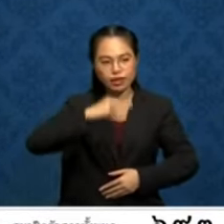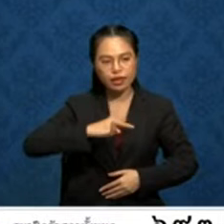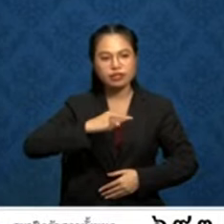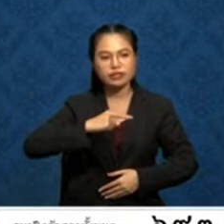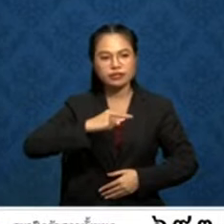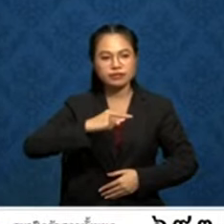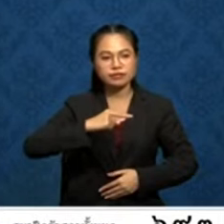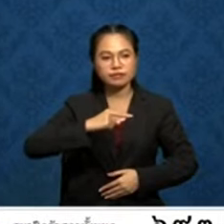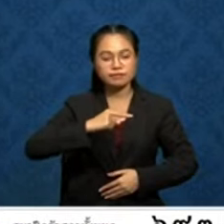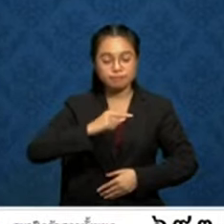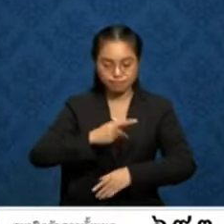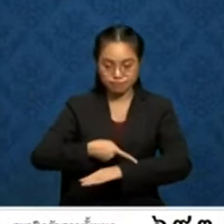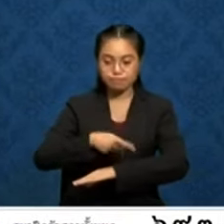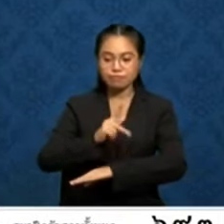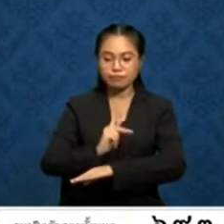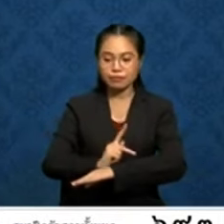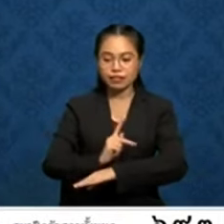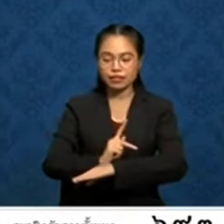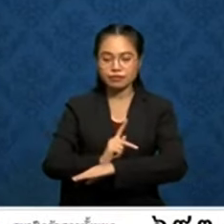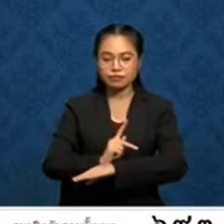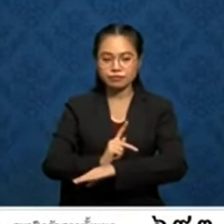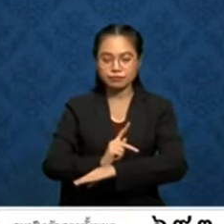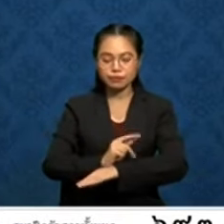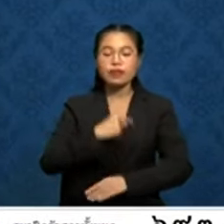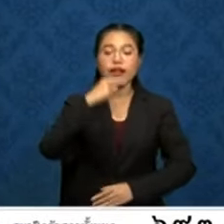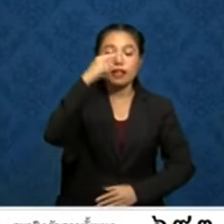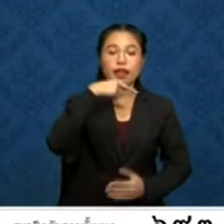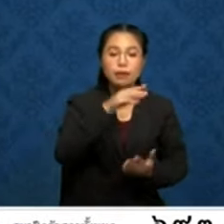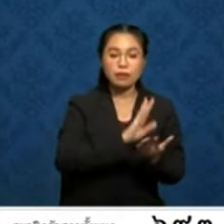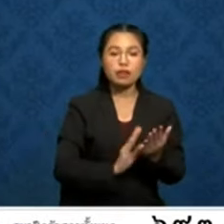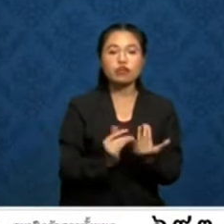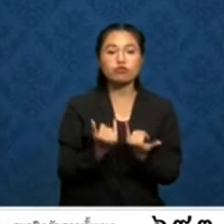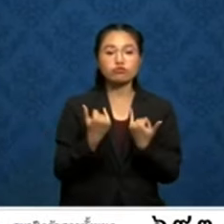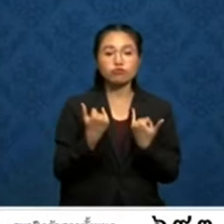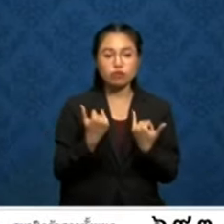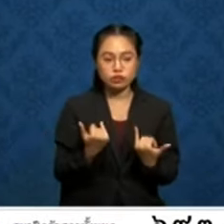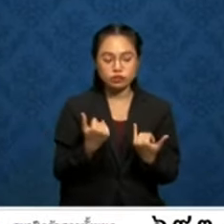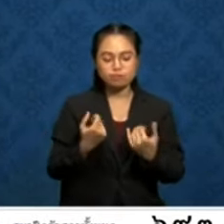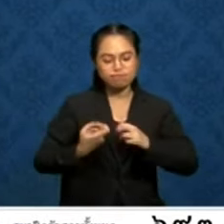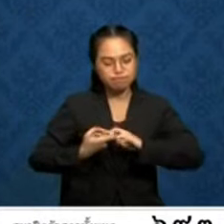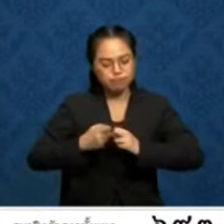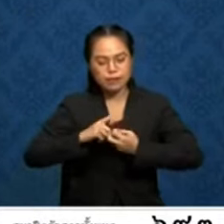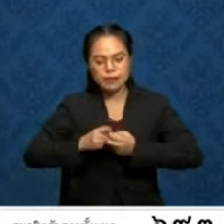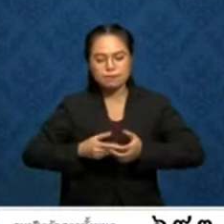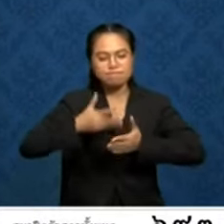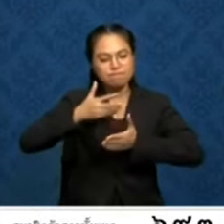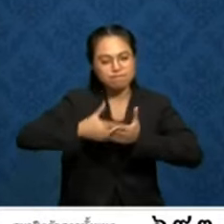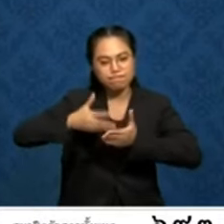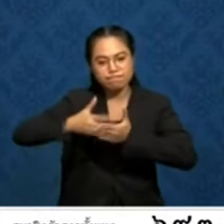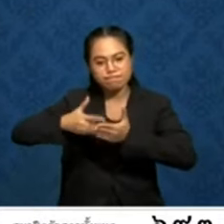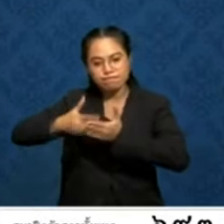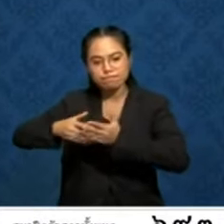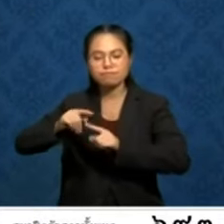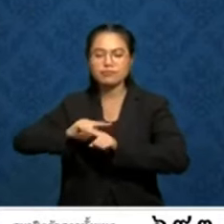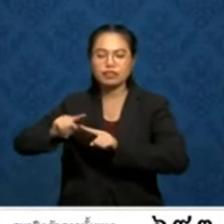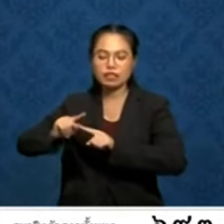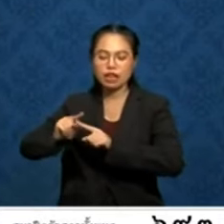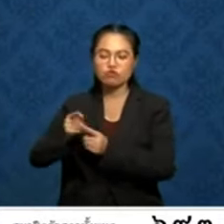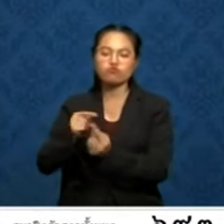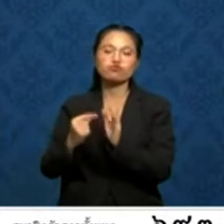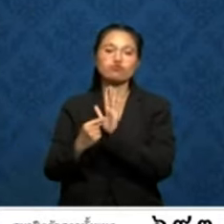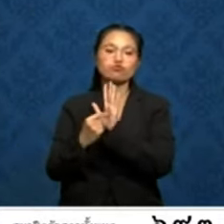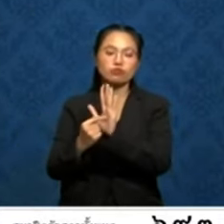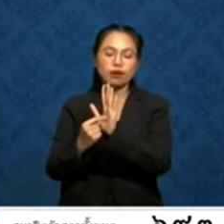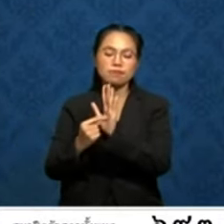ท่านประธานรัฐสภาที่เคารพประเทศไทยกำลังเผชิญความท้าทายอยู่หลายประการโดยเฉพาะด้านเศรษฐกิจ